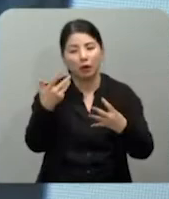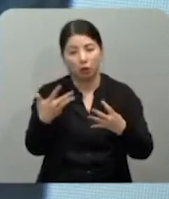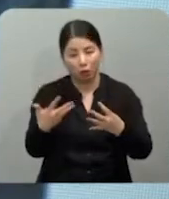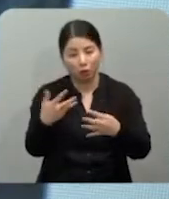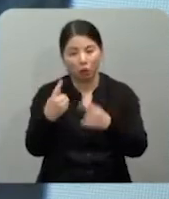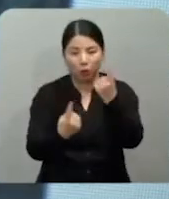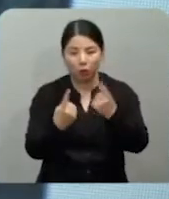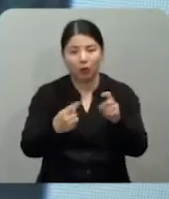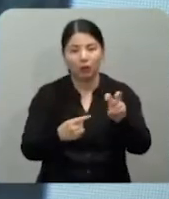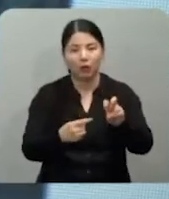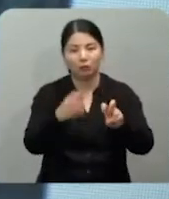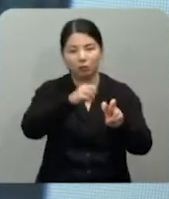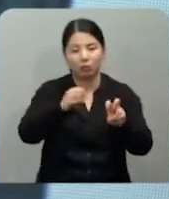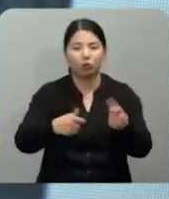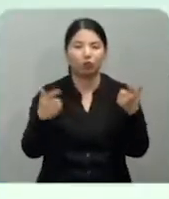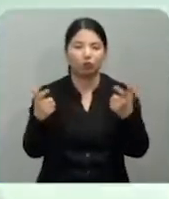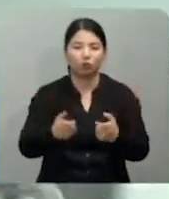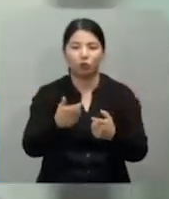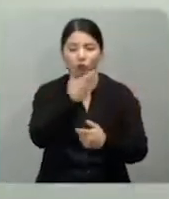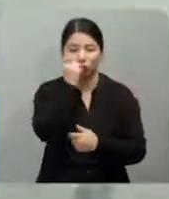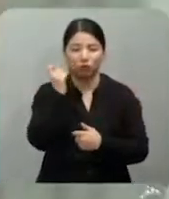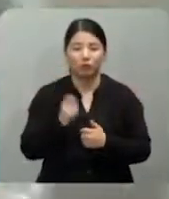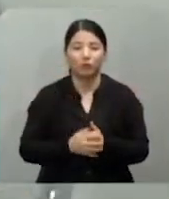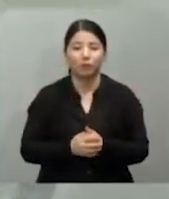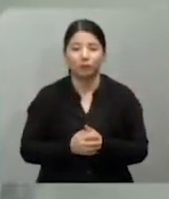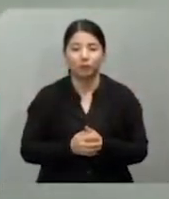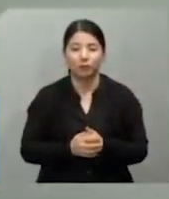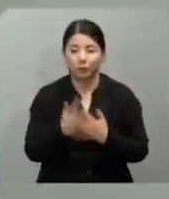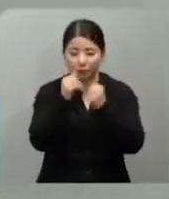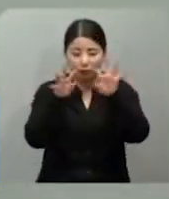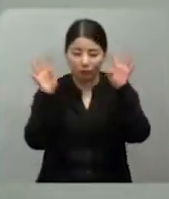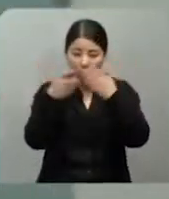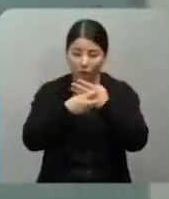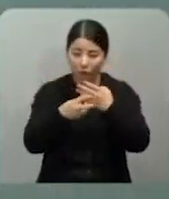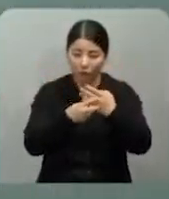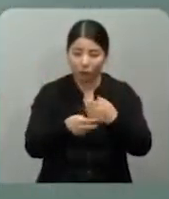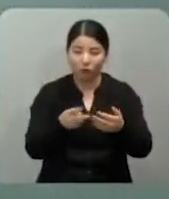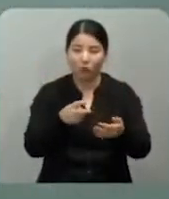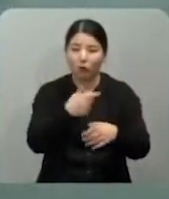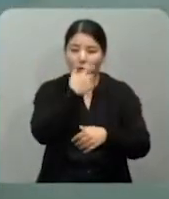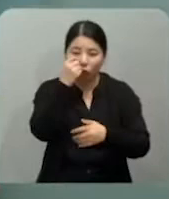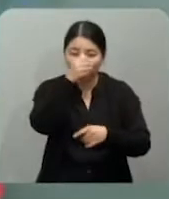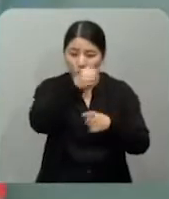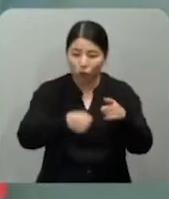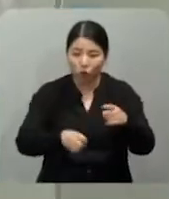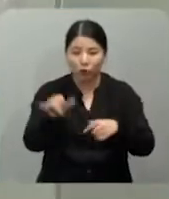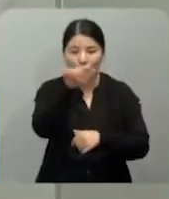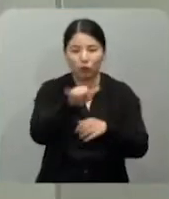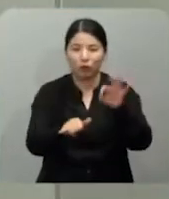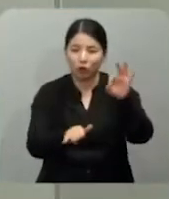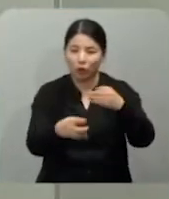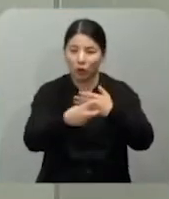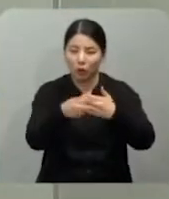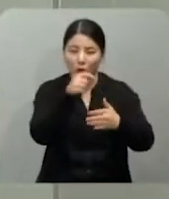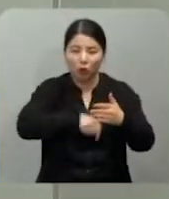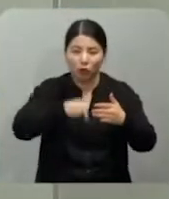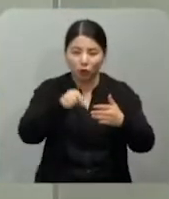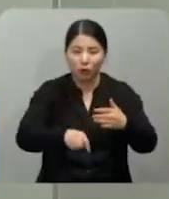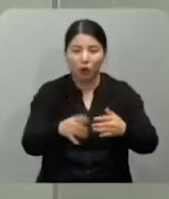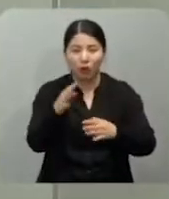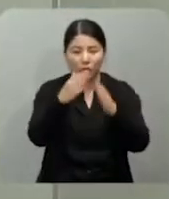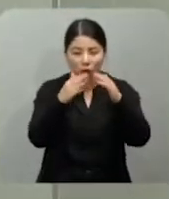20.3% 부족한 것으로 나타났습니다 충북대 병원의 전공의 부족률은 전국 10개 국립대병원 가운데